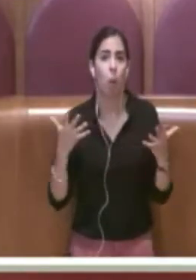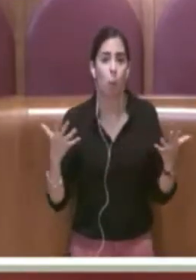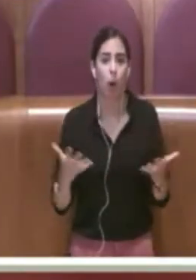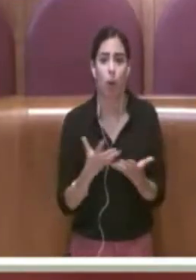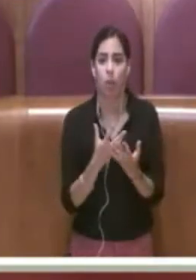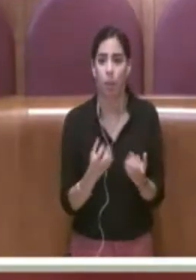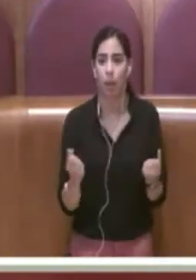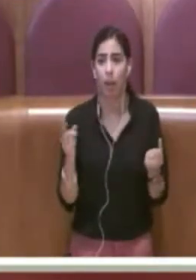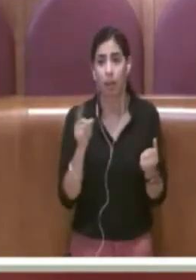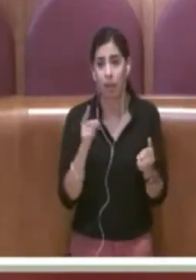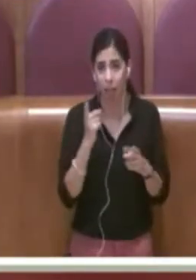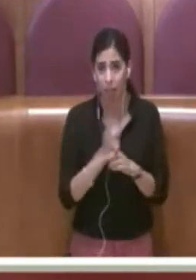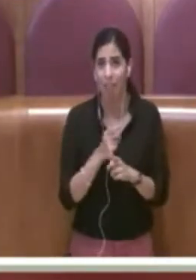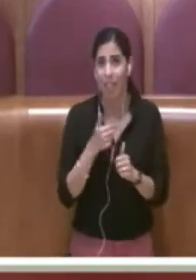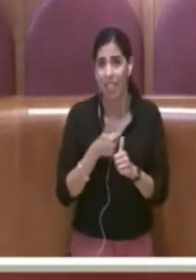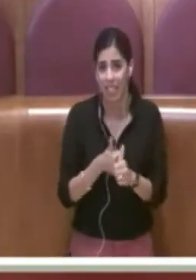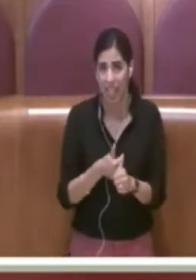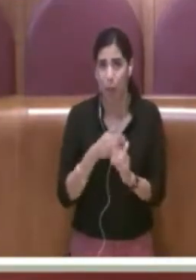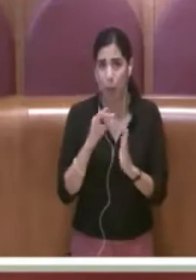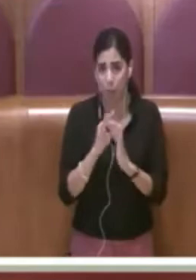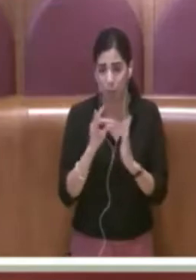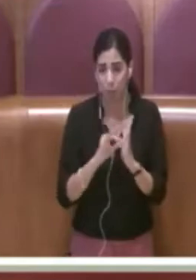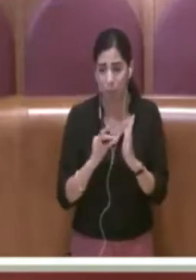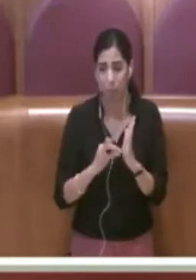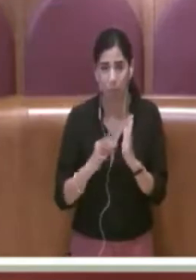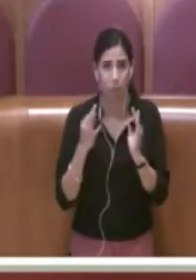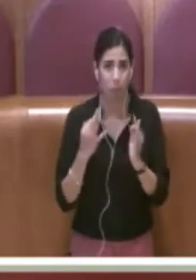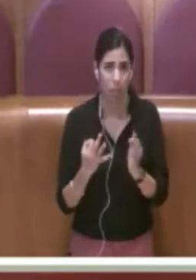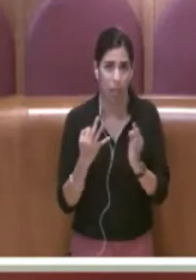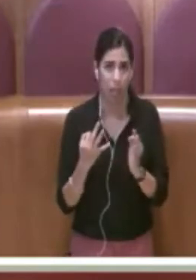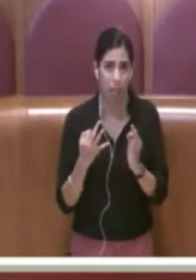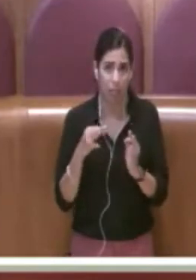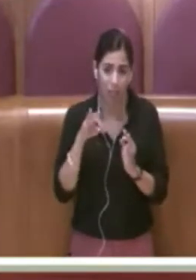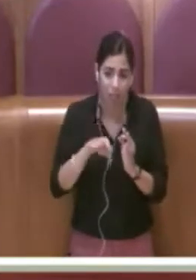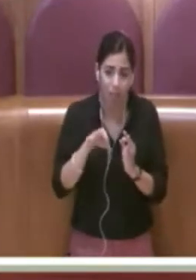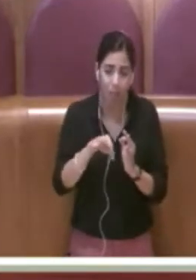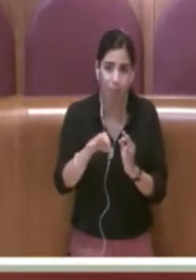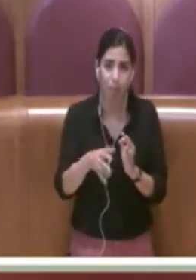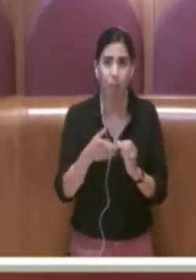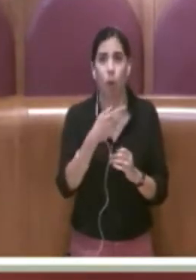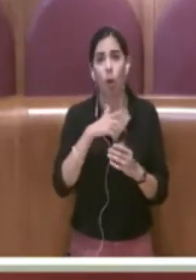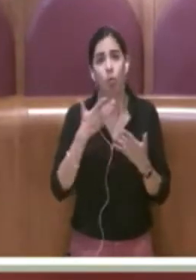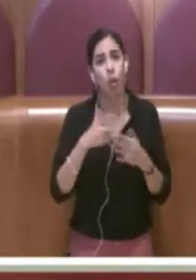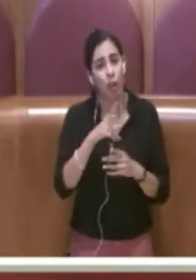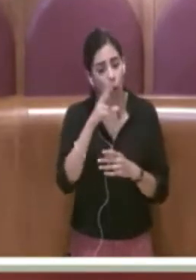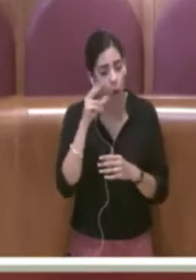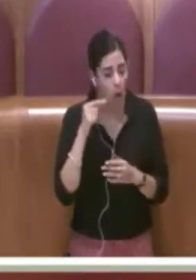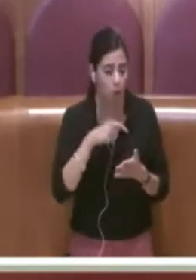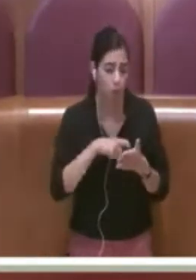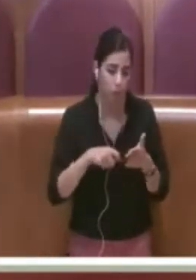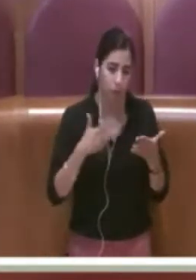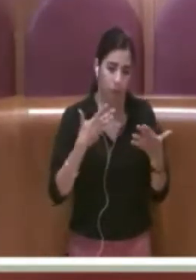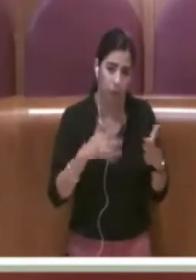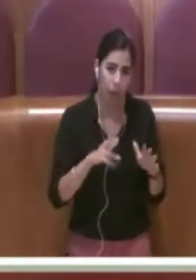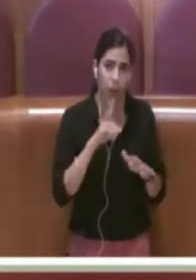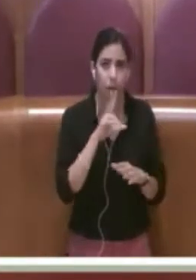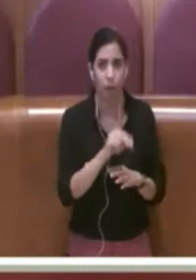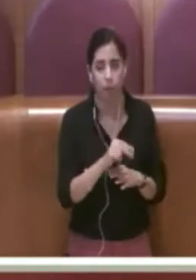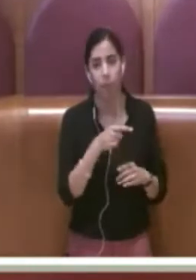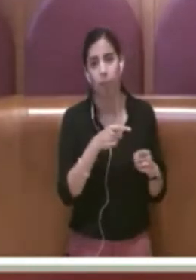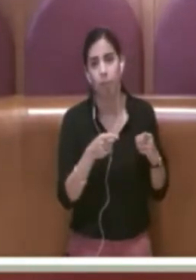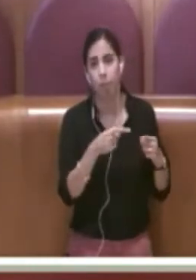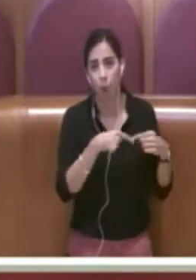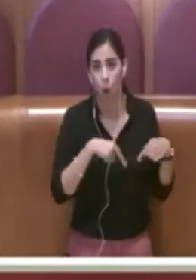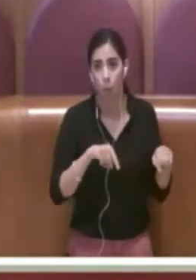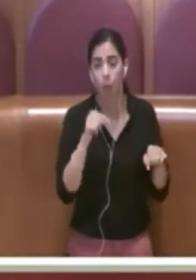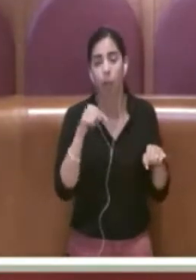devono essere fatti. L'abbiamo riconosciuto, sottolineato, affermato nelle commissioni e lo ribadiamo